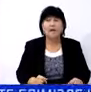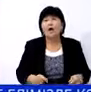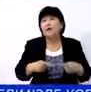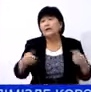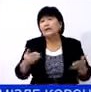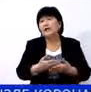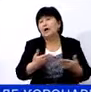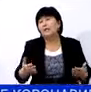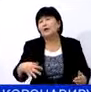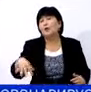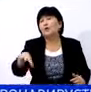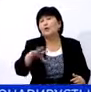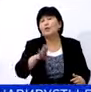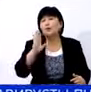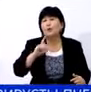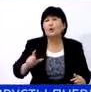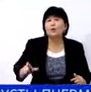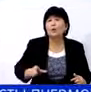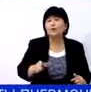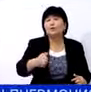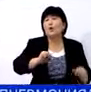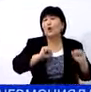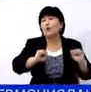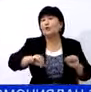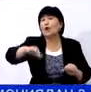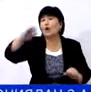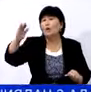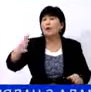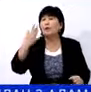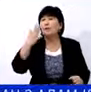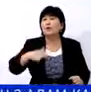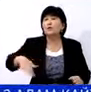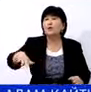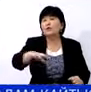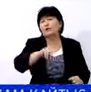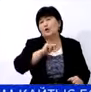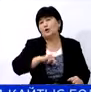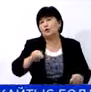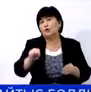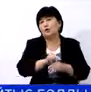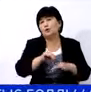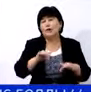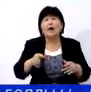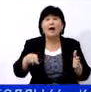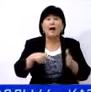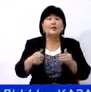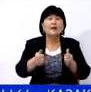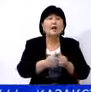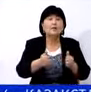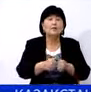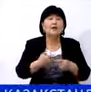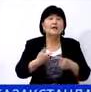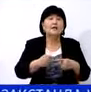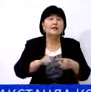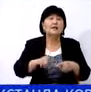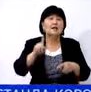Басқа да ақпараттар. Өңірде өзен бойындағы бөгеттерді, оның ішінде 5 учаскеде жөндеу жұмыстары жүргізілуде. Қала маңындағы земснаряд